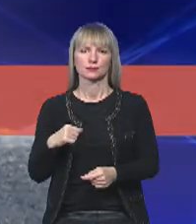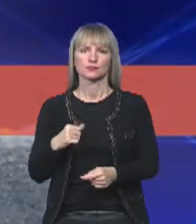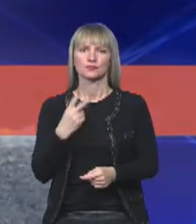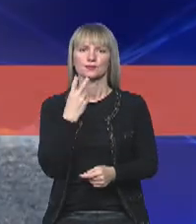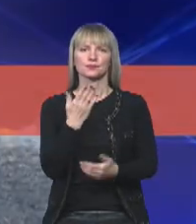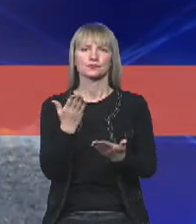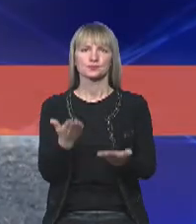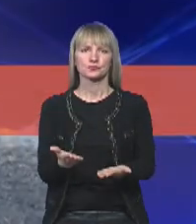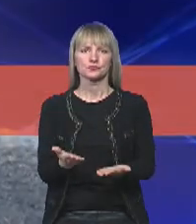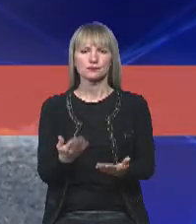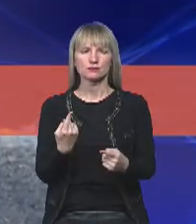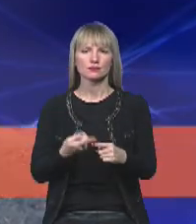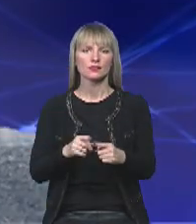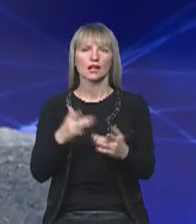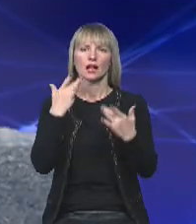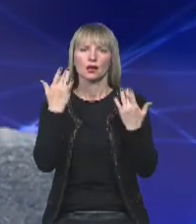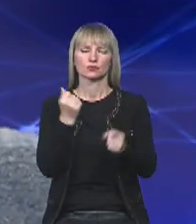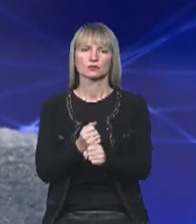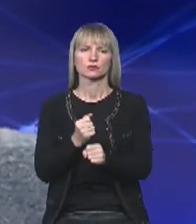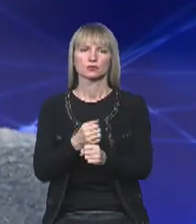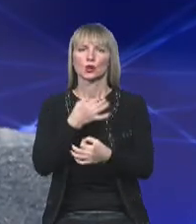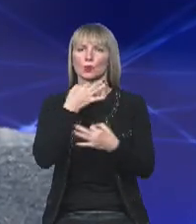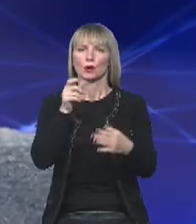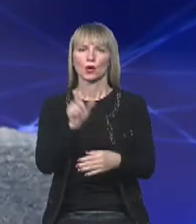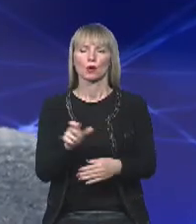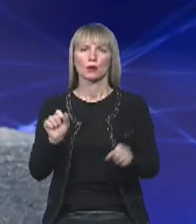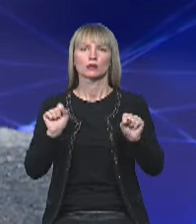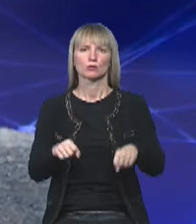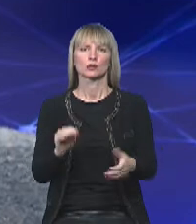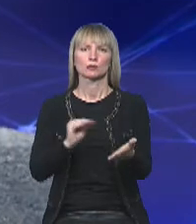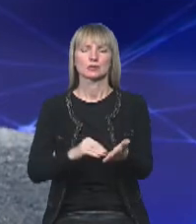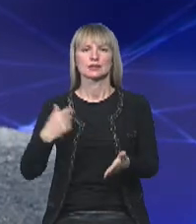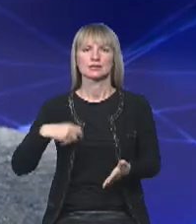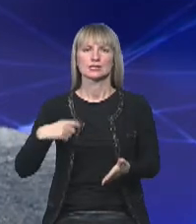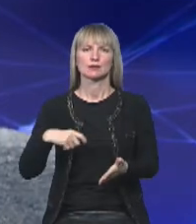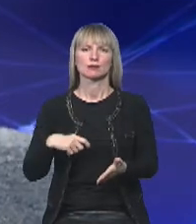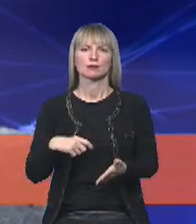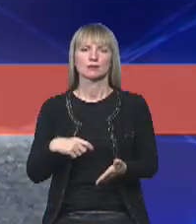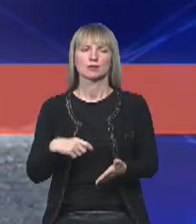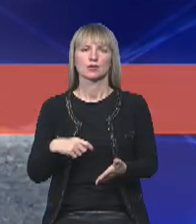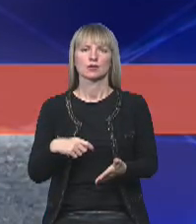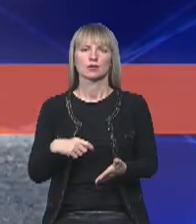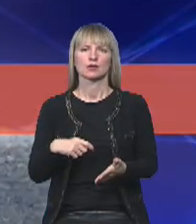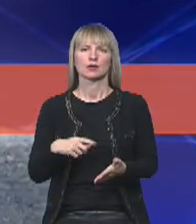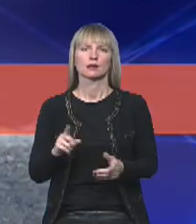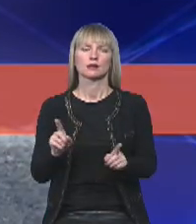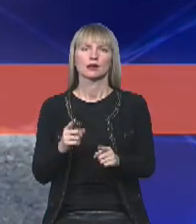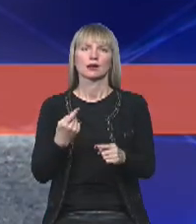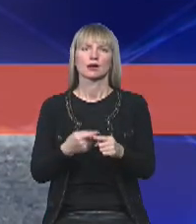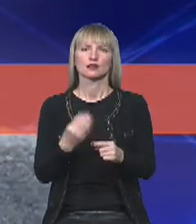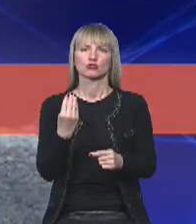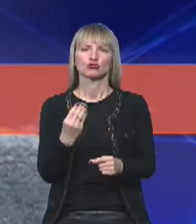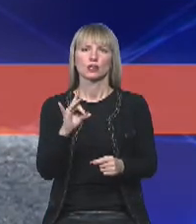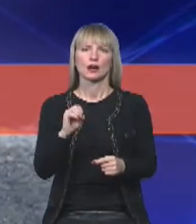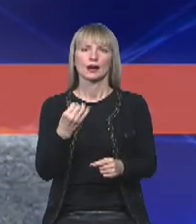смотрите, это очень легко делается. Любая громада може поставити собі шредер. Екооптимістом. Да, это шредер